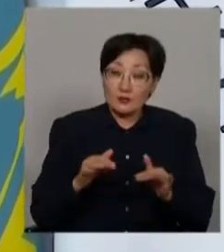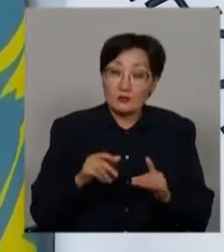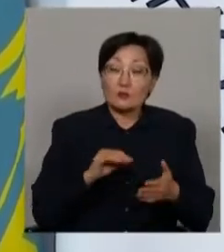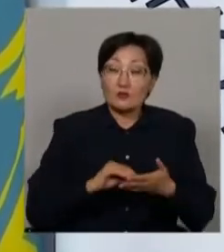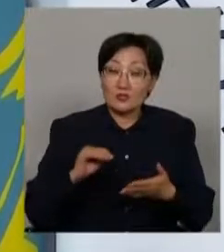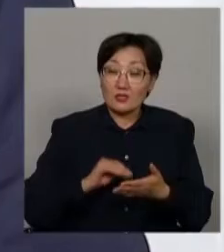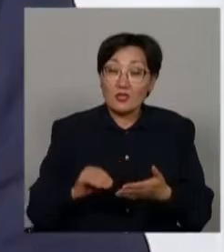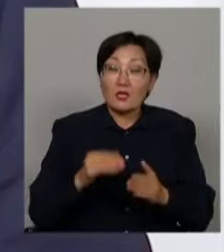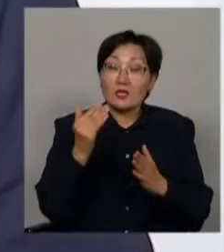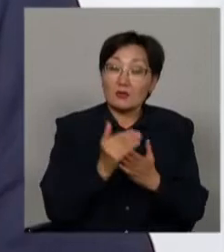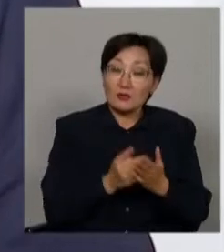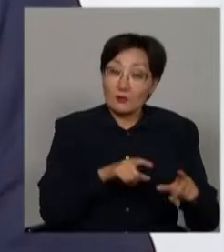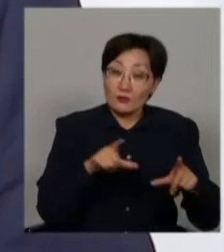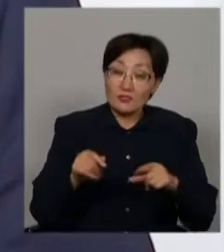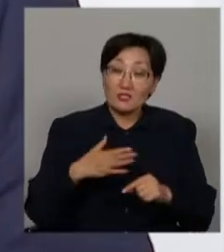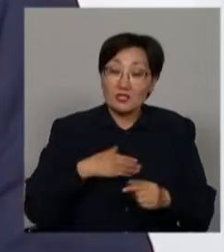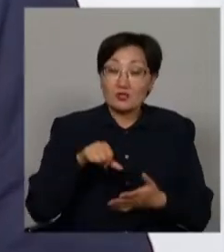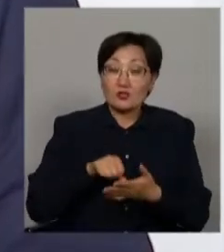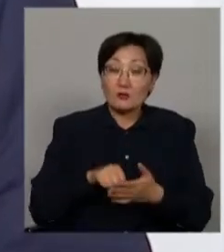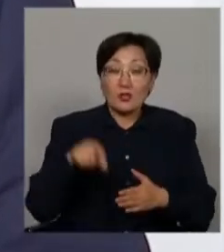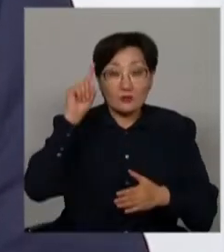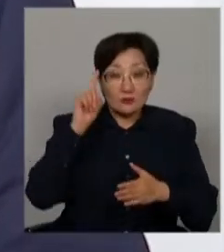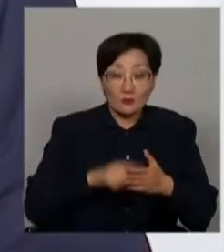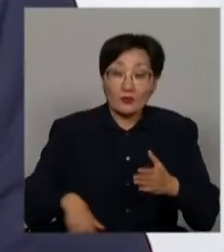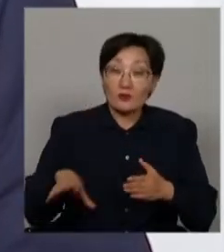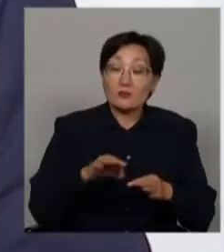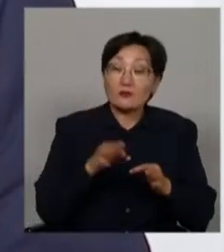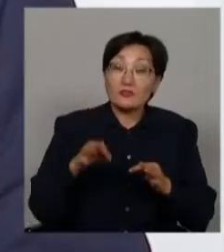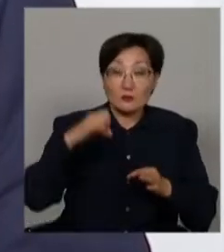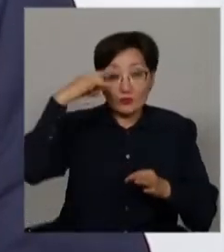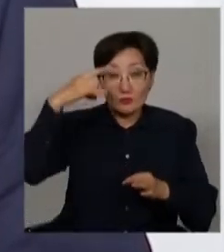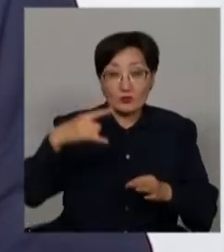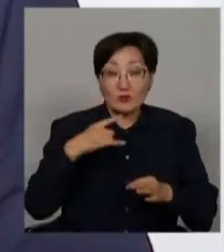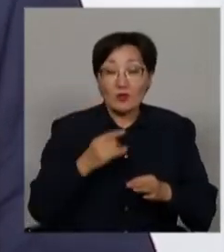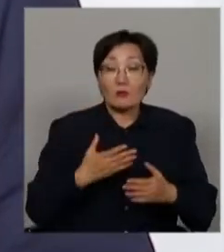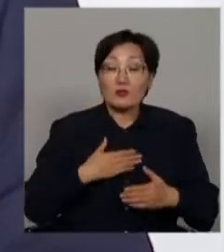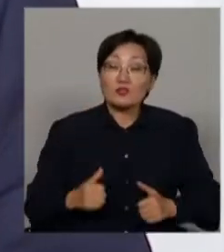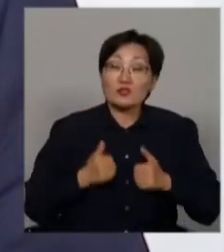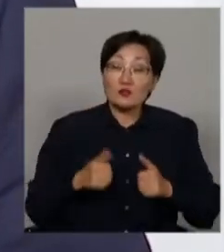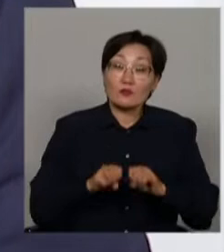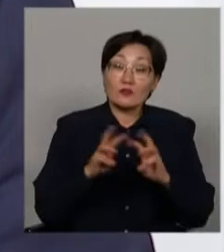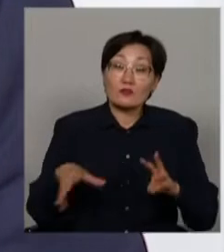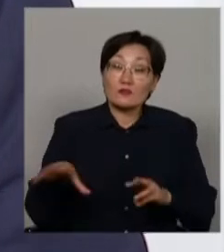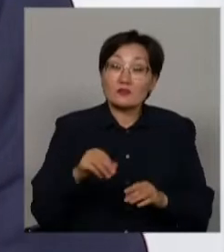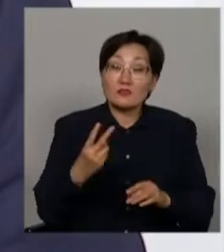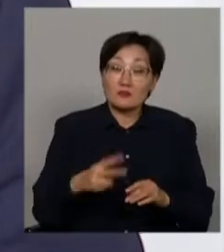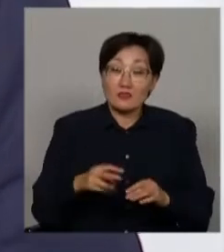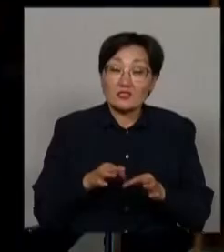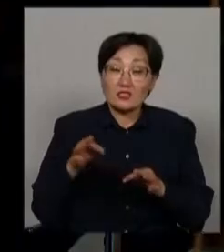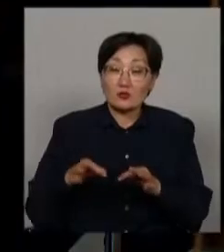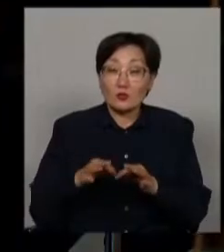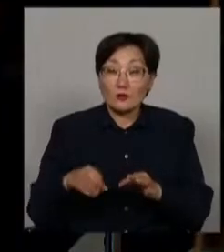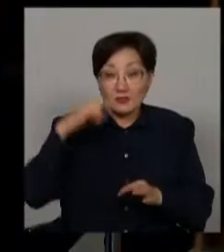график выезда нашего кандидата и доверенных лиц по всем регионам страны. Мы постарались охватить все 20 регионов